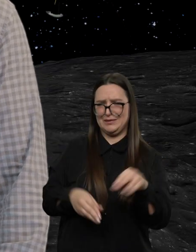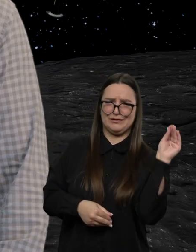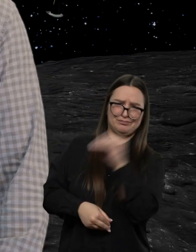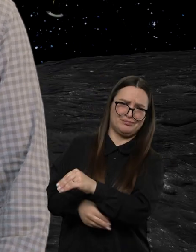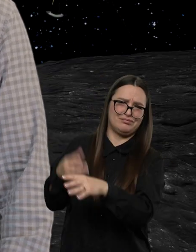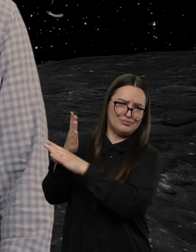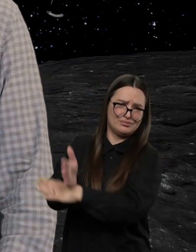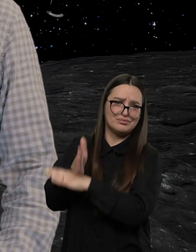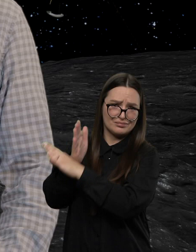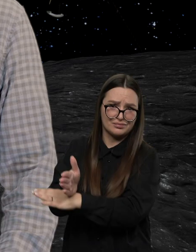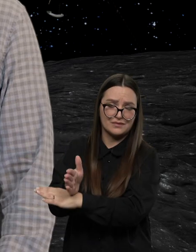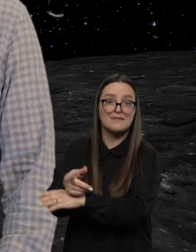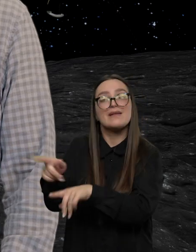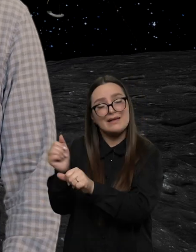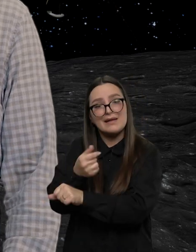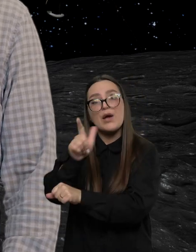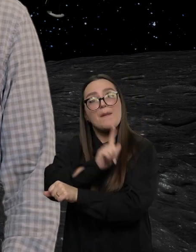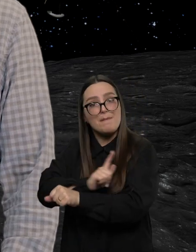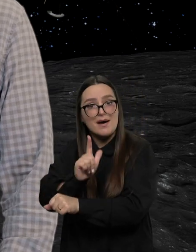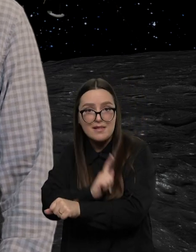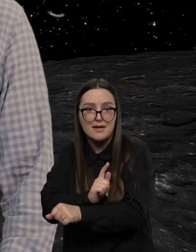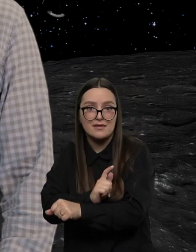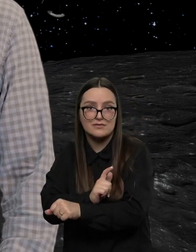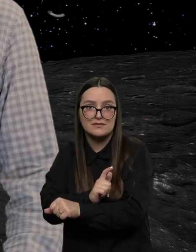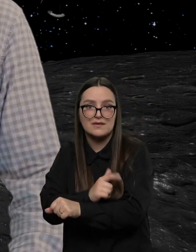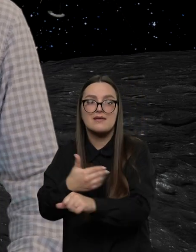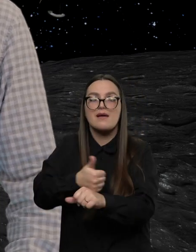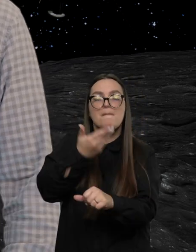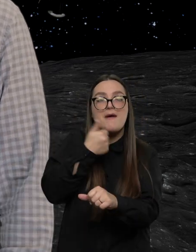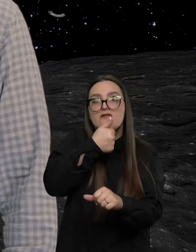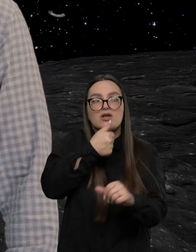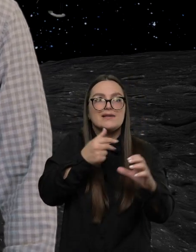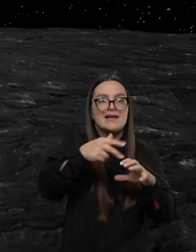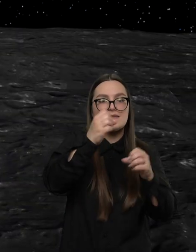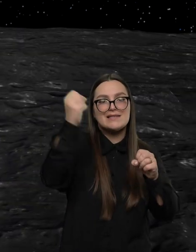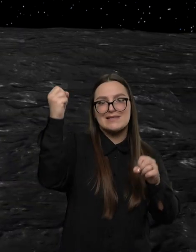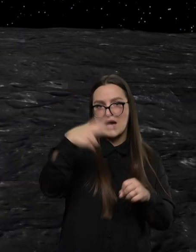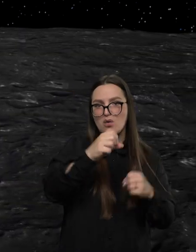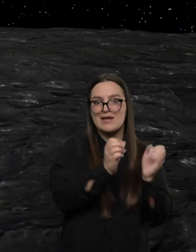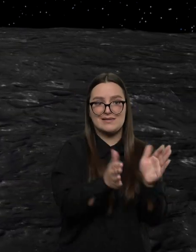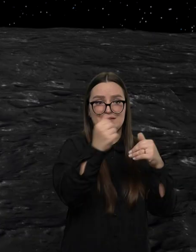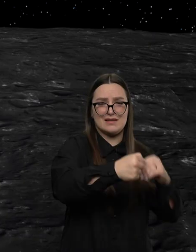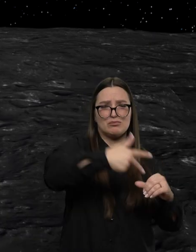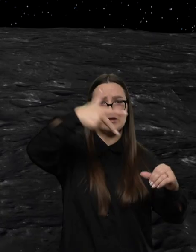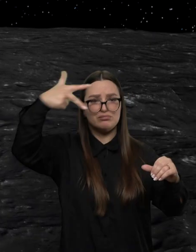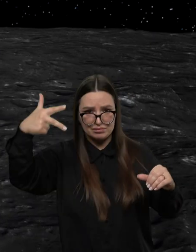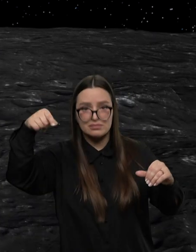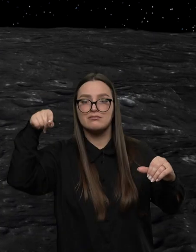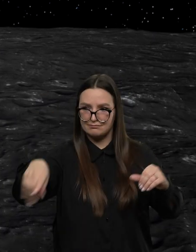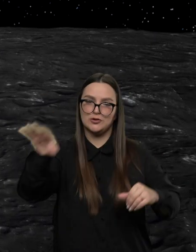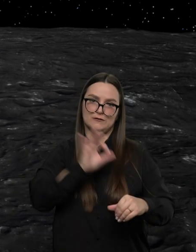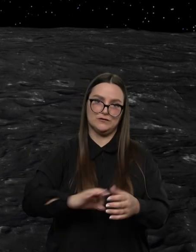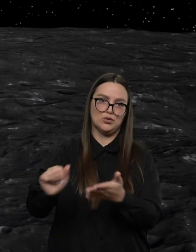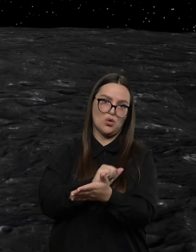nenaudojo, todėl kad reikėjo palaukti, kol Voyager, reiškia, skristų iš Saulės sistemą. Tai elektronų spektrometras